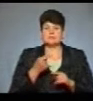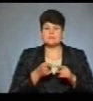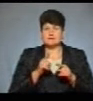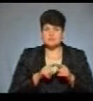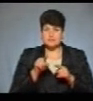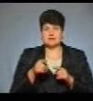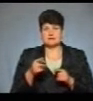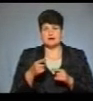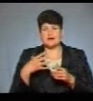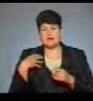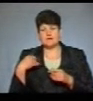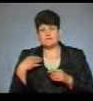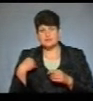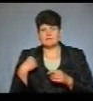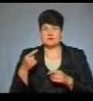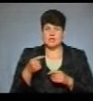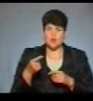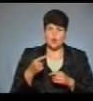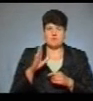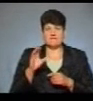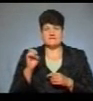архітектура Львова, Тернополя та Венеції.